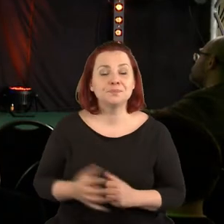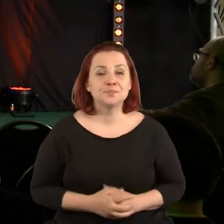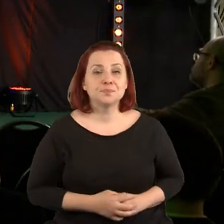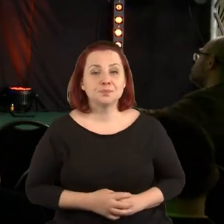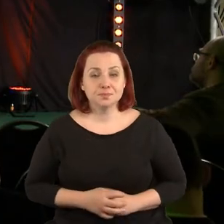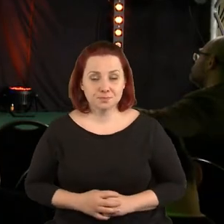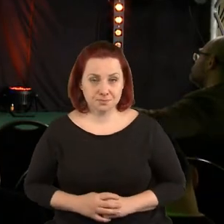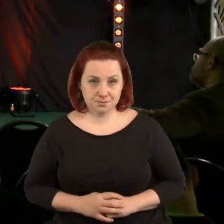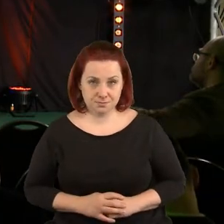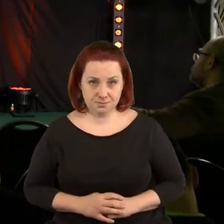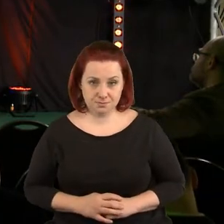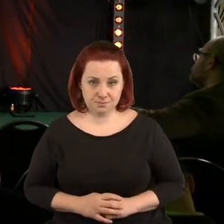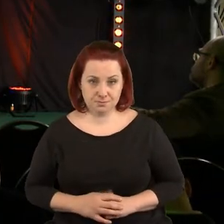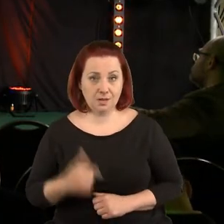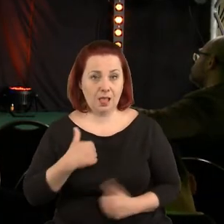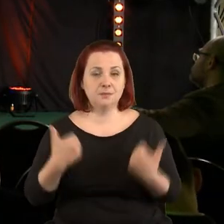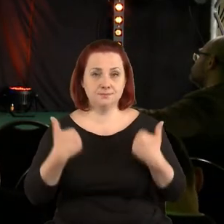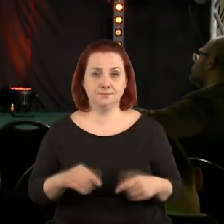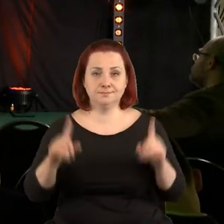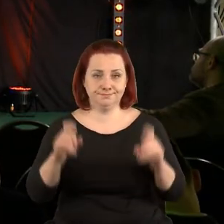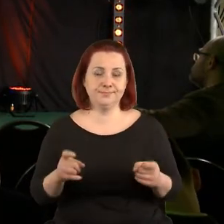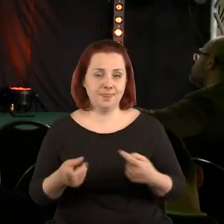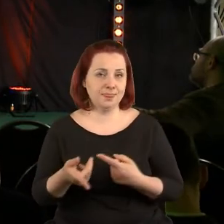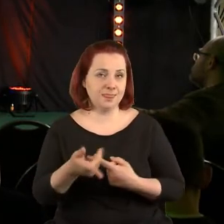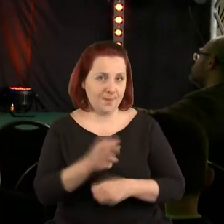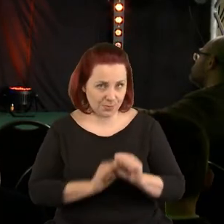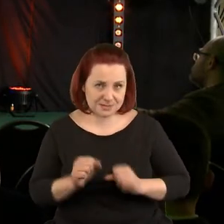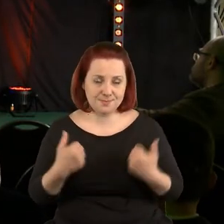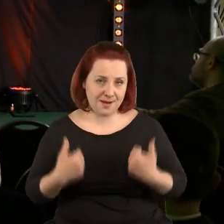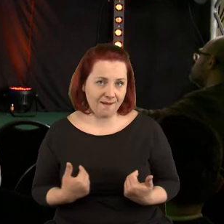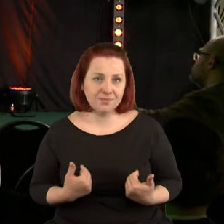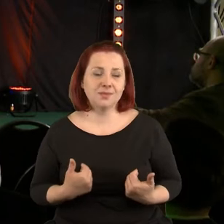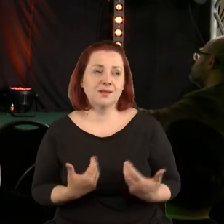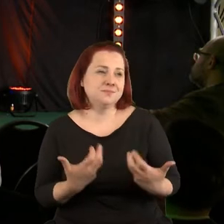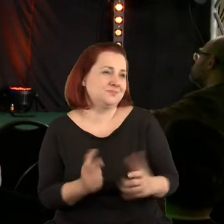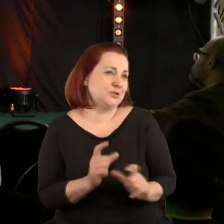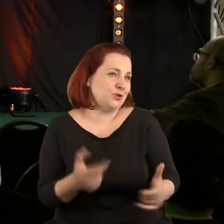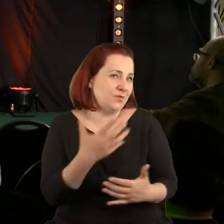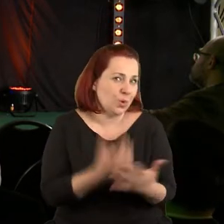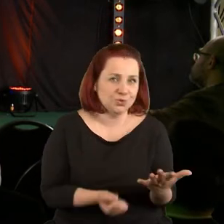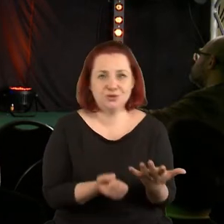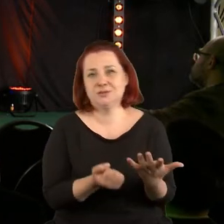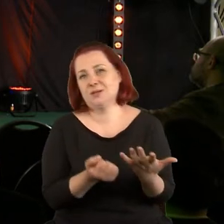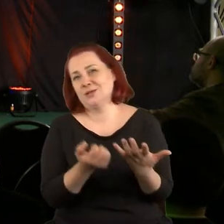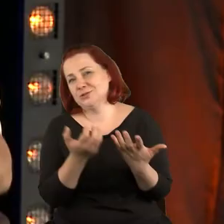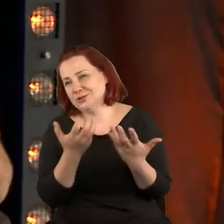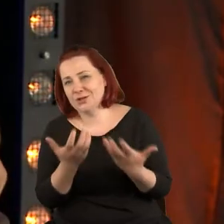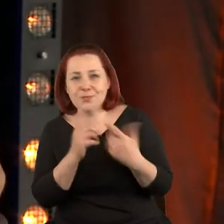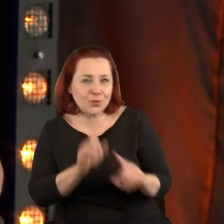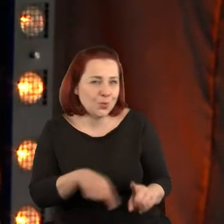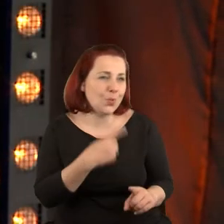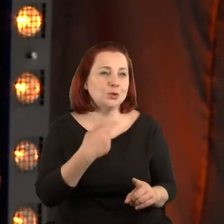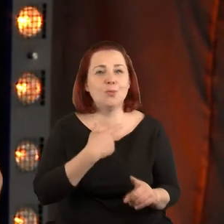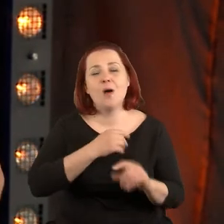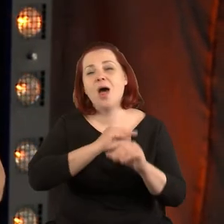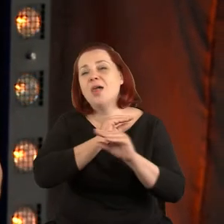właśnie stałem się osobą z niepełnosprawnością, zacząłem, chciałem ten czas tak wykorzystać i chciałem coś robić dużo, dużo, dużo. Ja trenowałem, tam